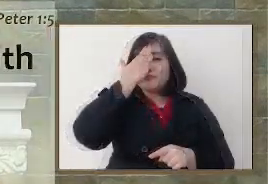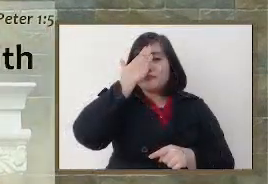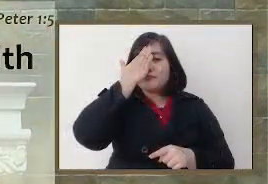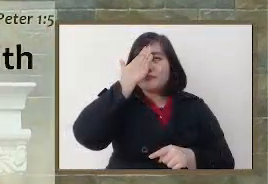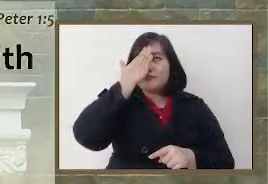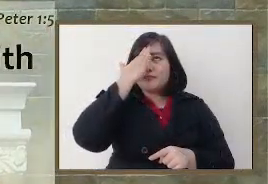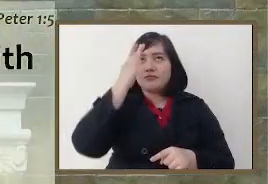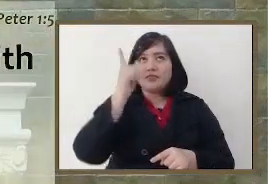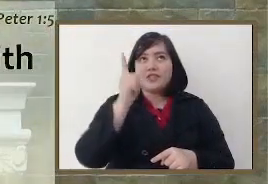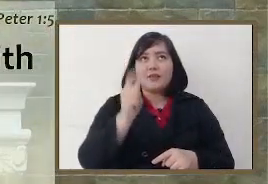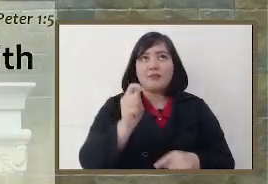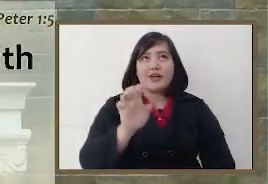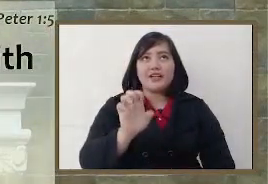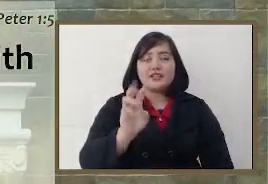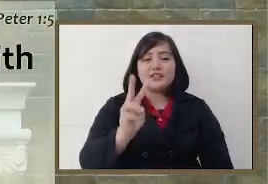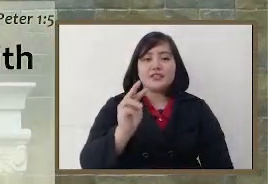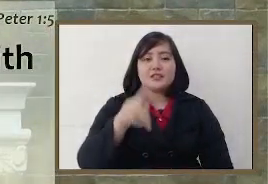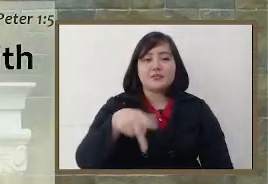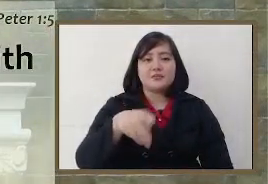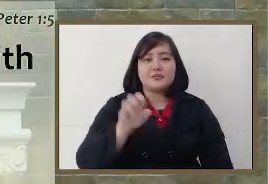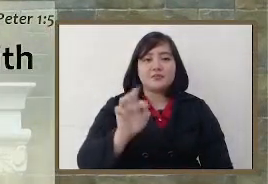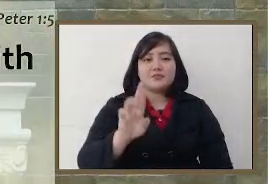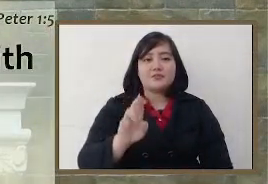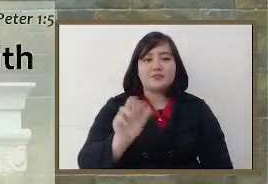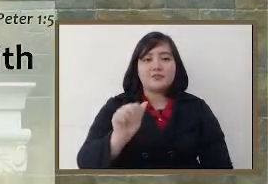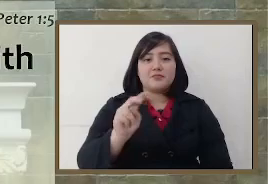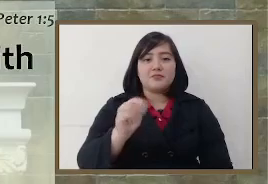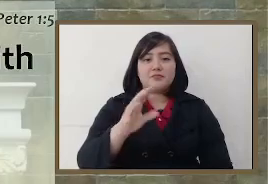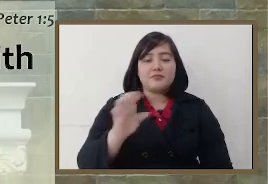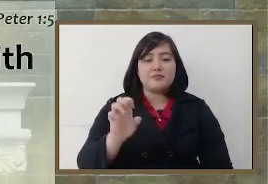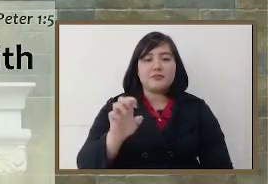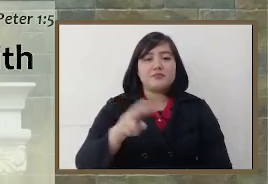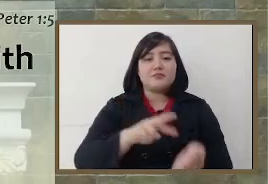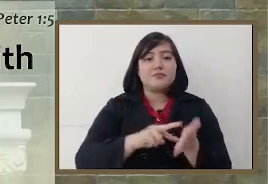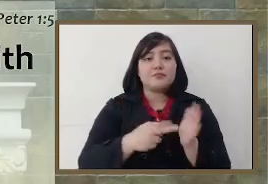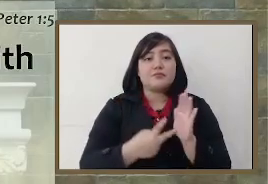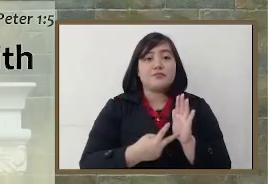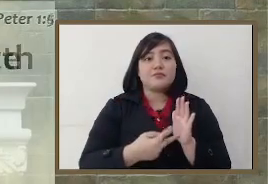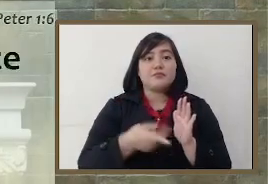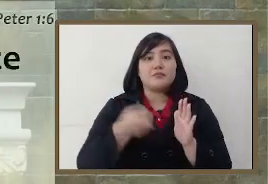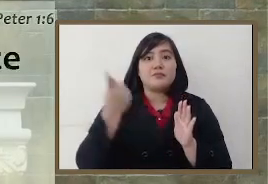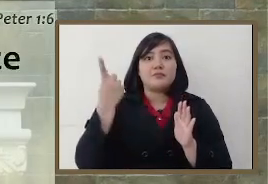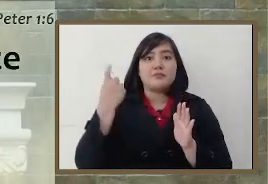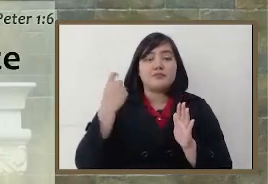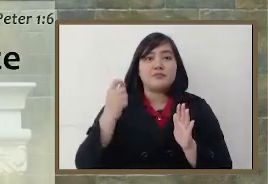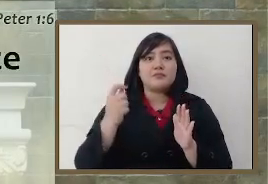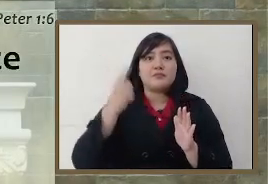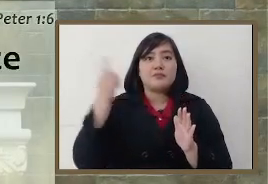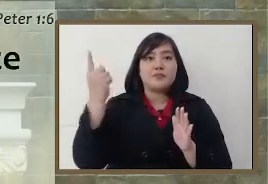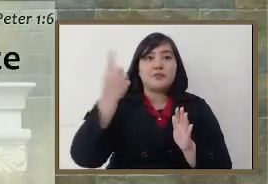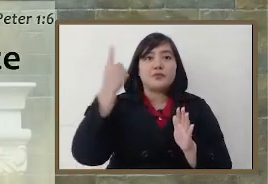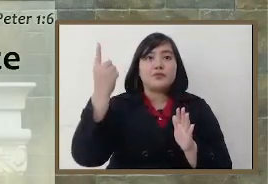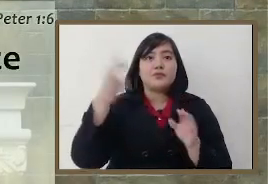Temperance. Alam mo yung temperance? That's the only way to hold on to what you know.